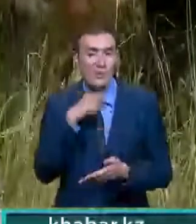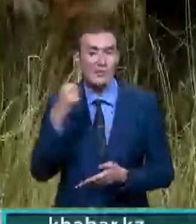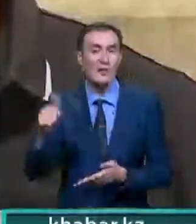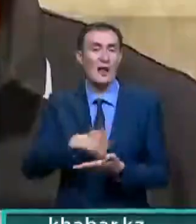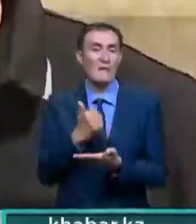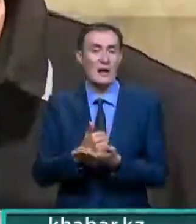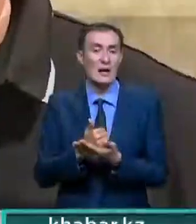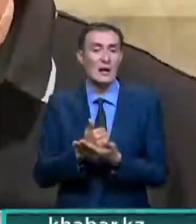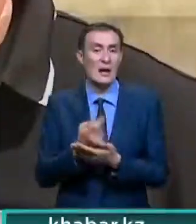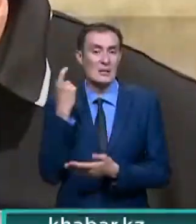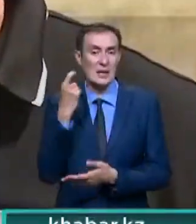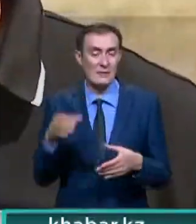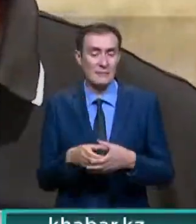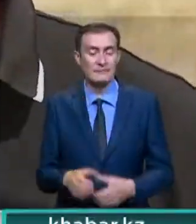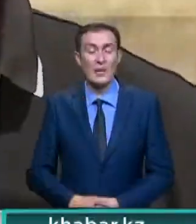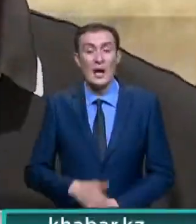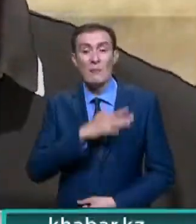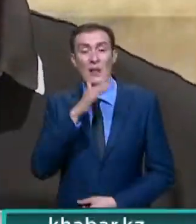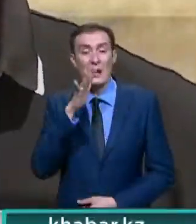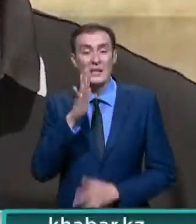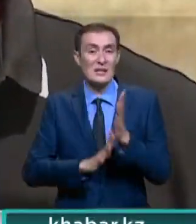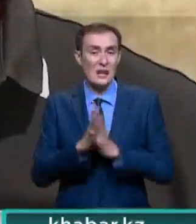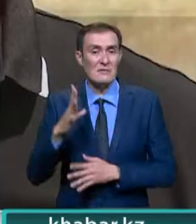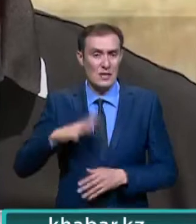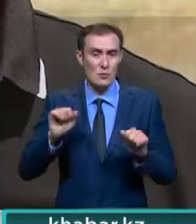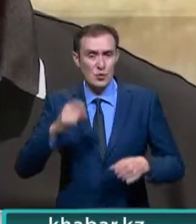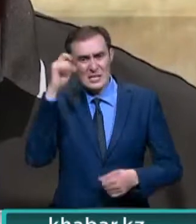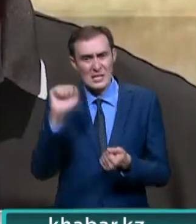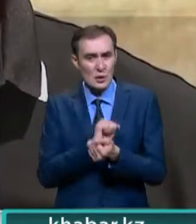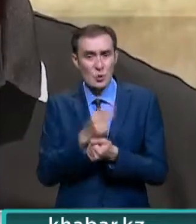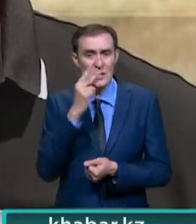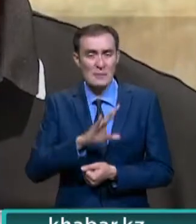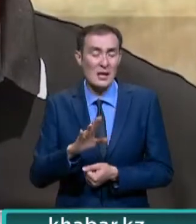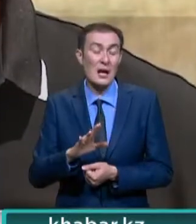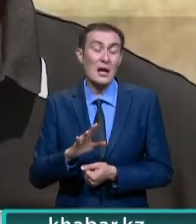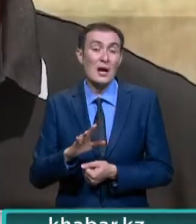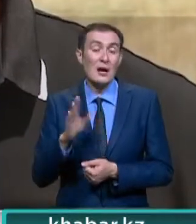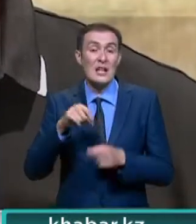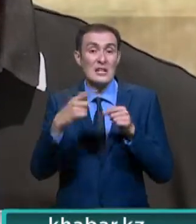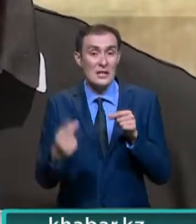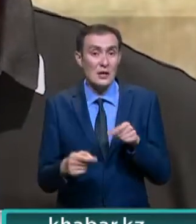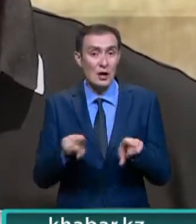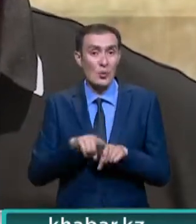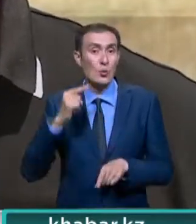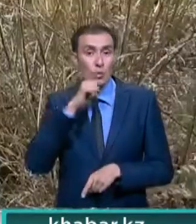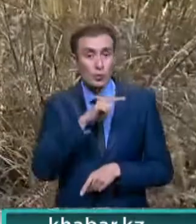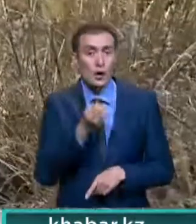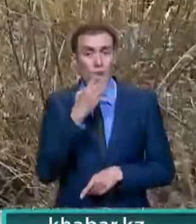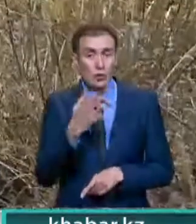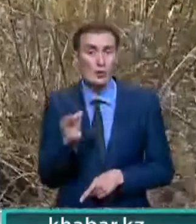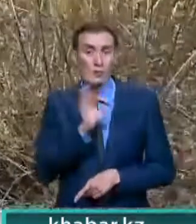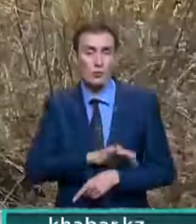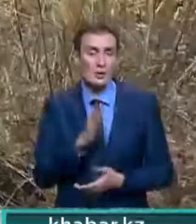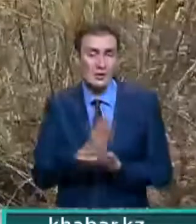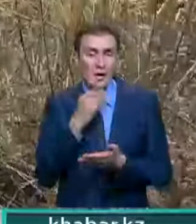крестьянского хозяйства. Многолетние травы выдерживают засуху. Несмотря на небольшой рост, листья, как у кукурузы, хорошая